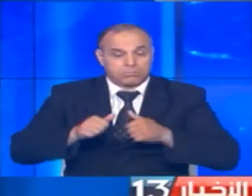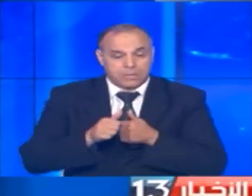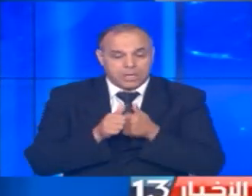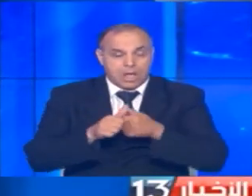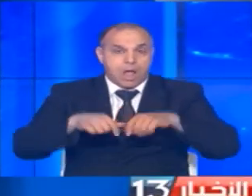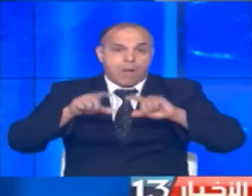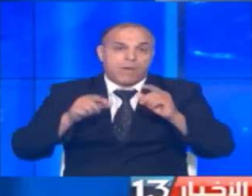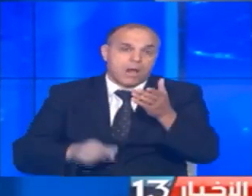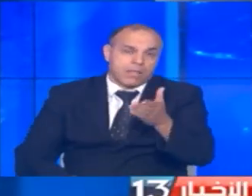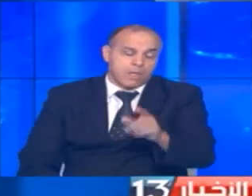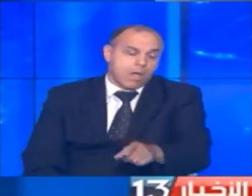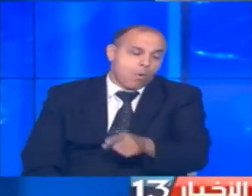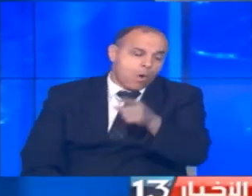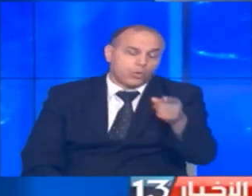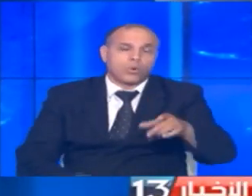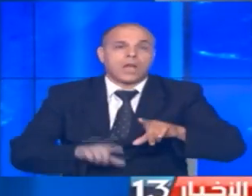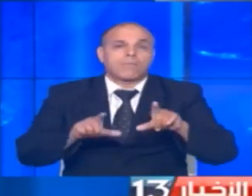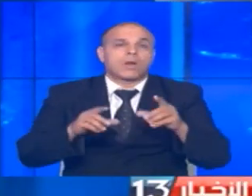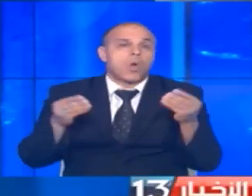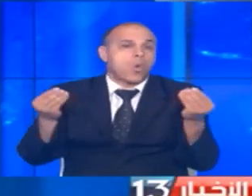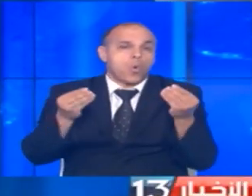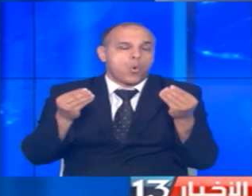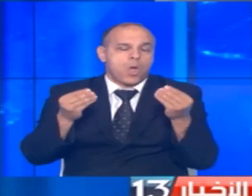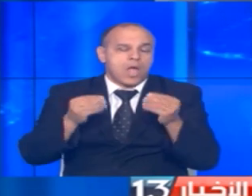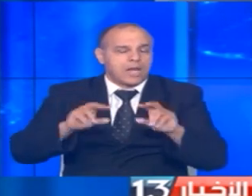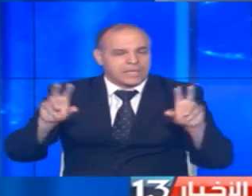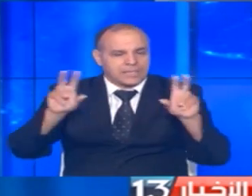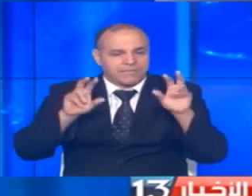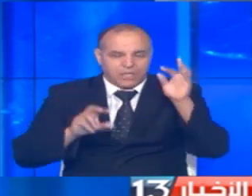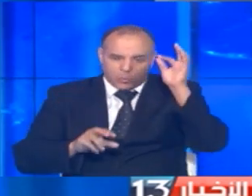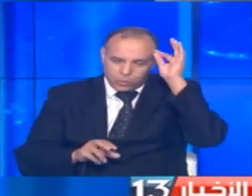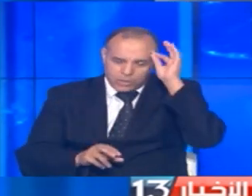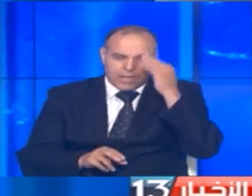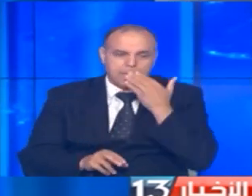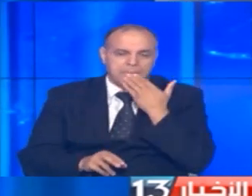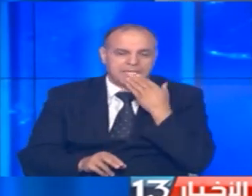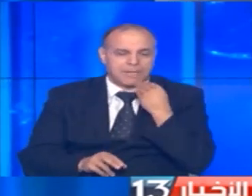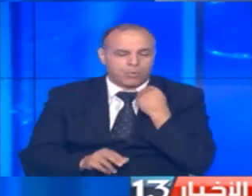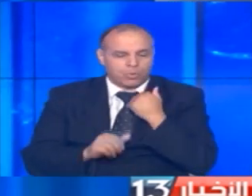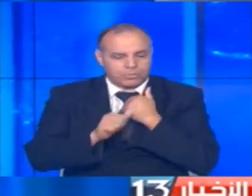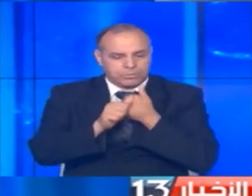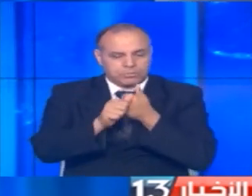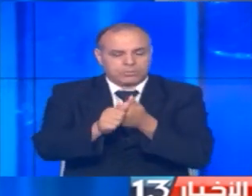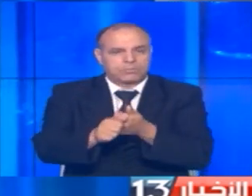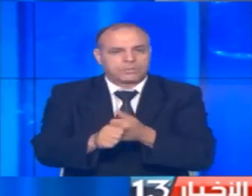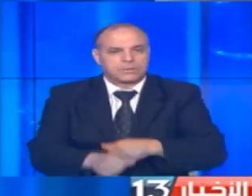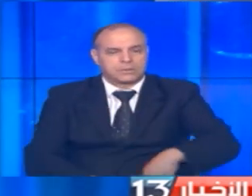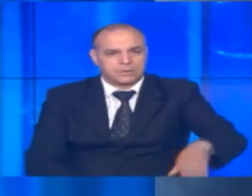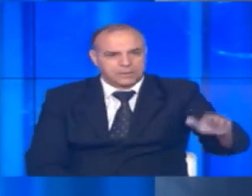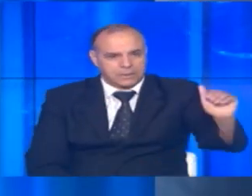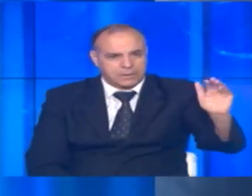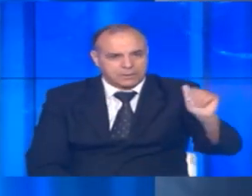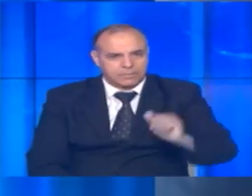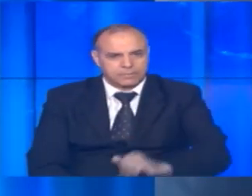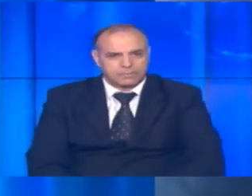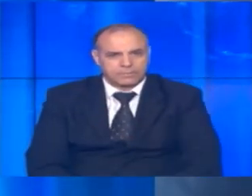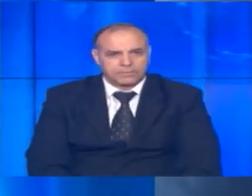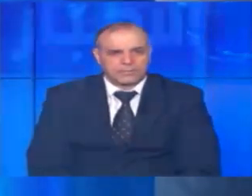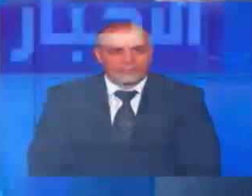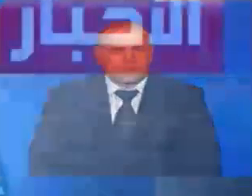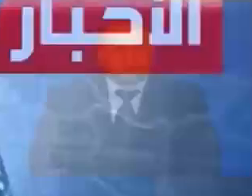وبإمكانكم مشاهدين متابعة هذه النشرة والمزيد من الأخبار على بوابة التلفزة التونسية. أجمل تحيات قسم الأخبار، إلى اللقاء.